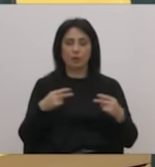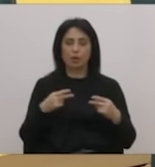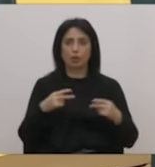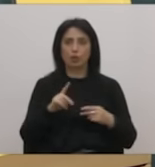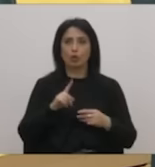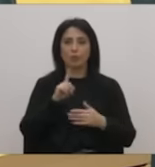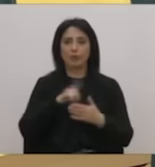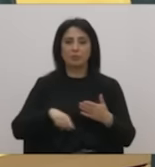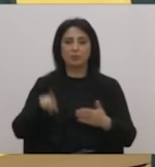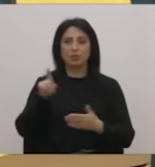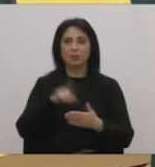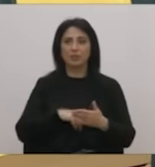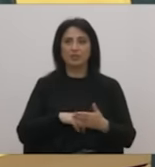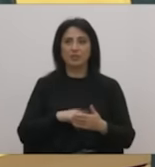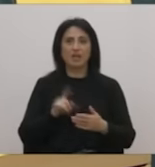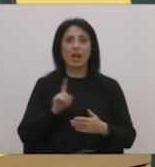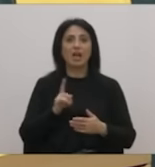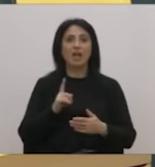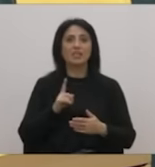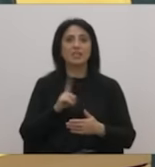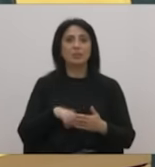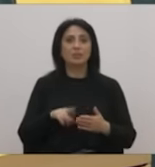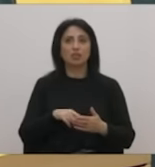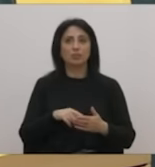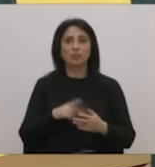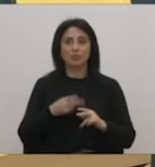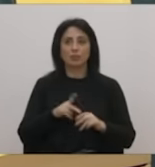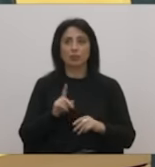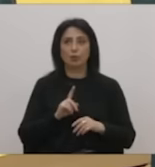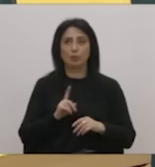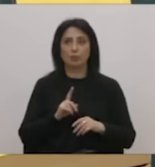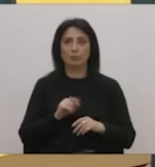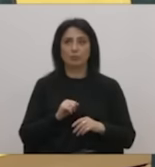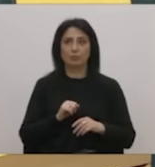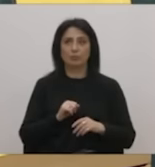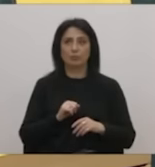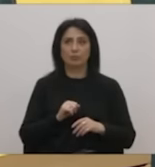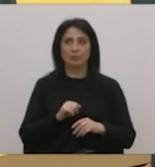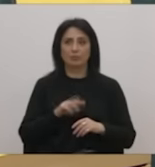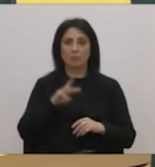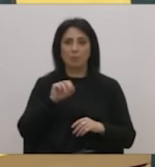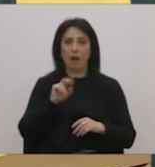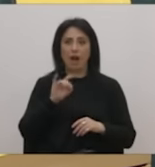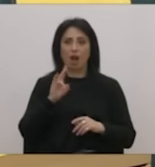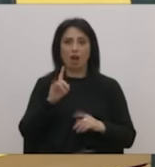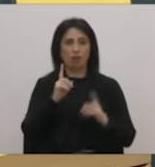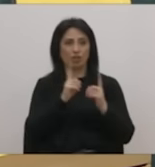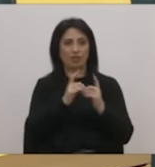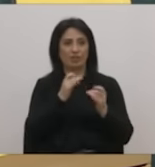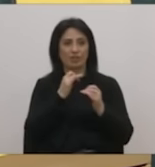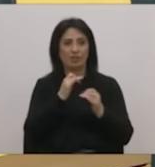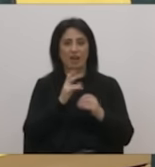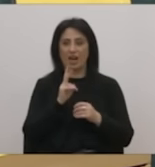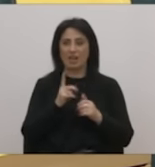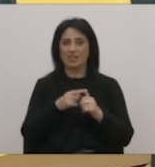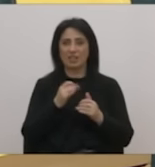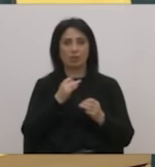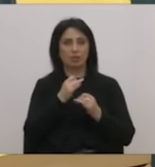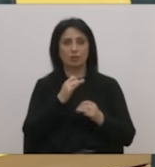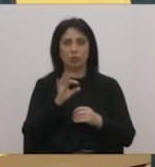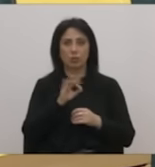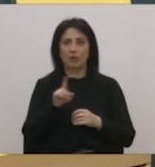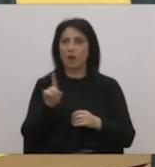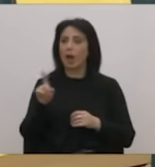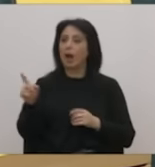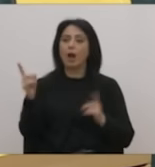რომ იმპიჩმენტი, და რაზე იმპიჩმენტი? იმიტომ რომ მაკრონ შეხვდა და დაელაპარაკა კანდიდატის სტატუსზე? თქვენ რატო